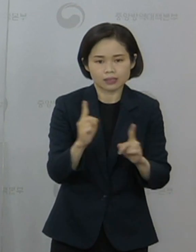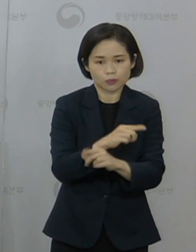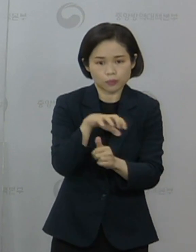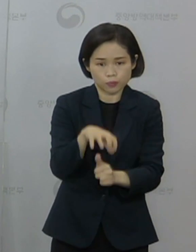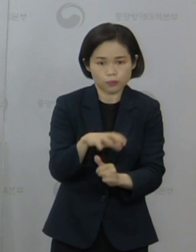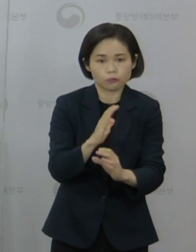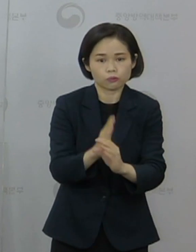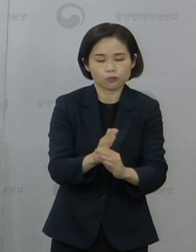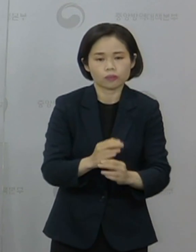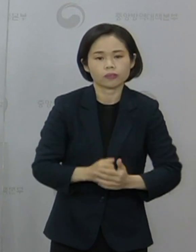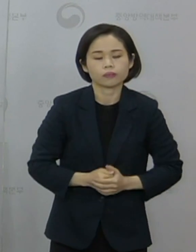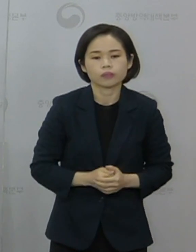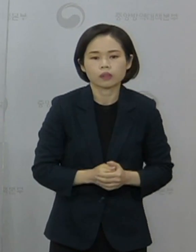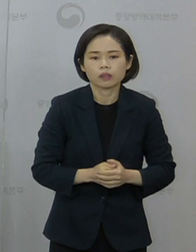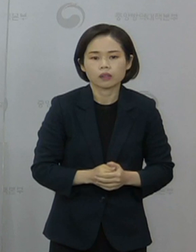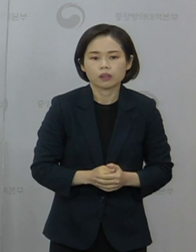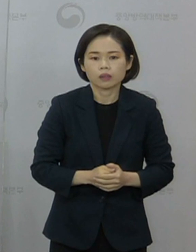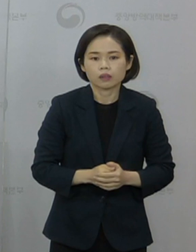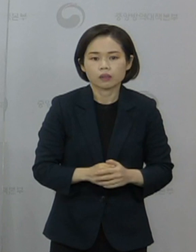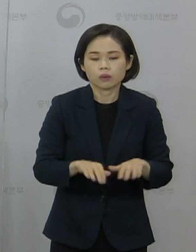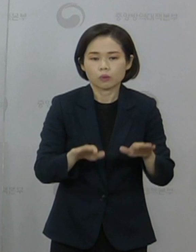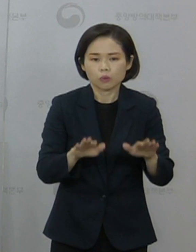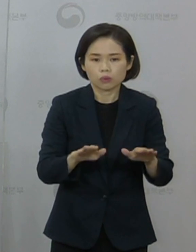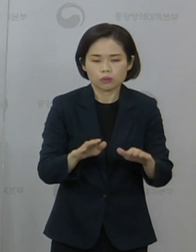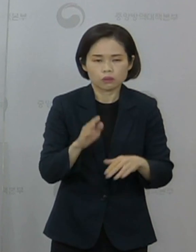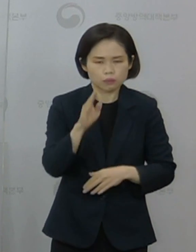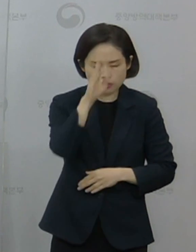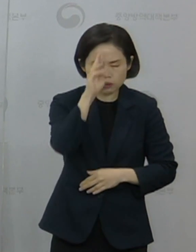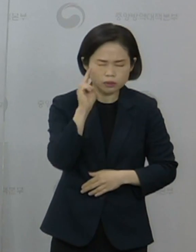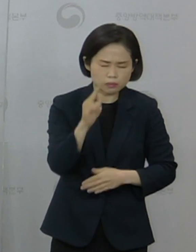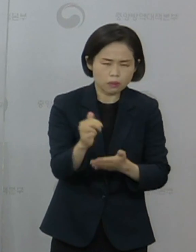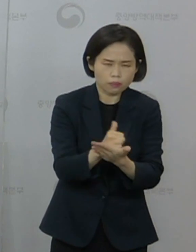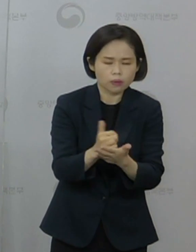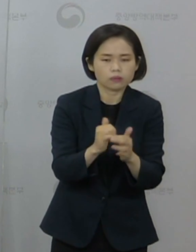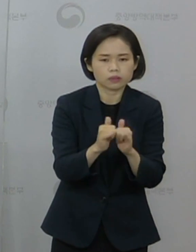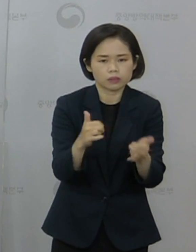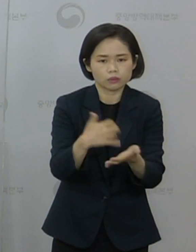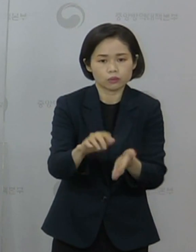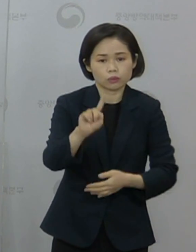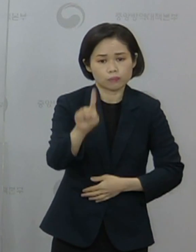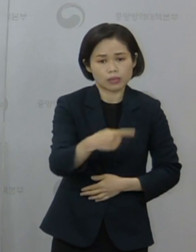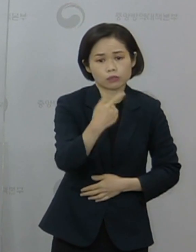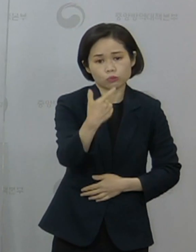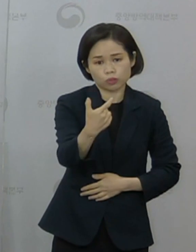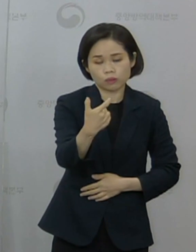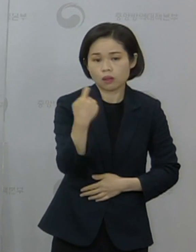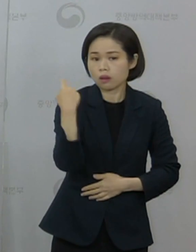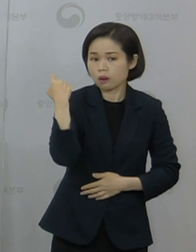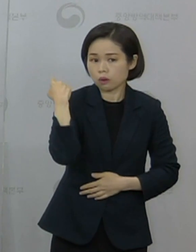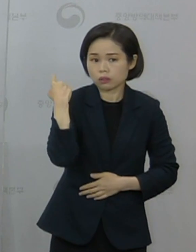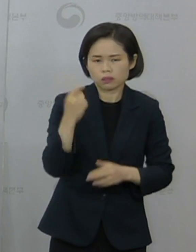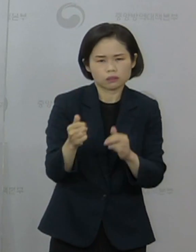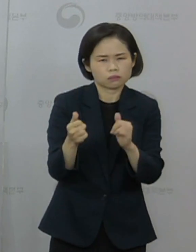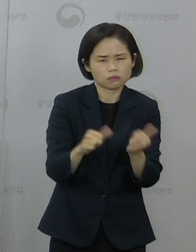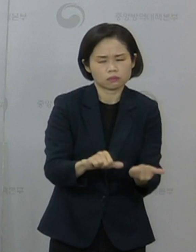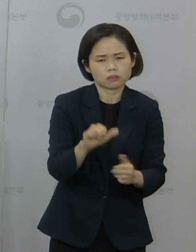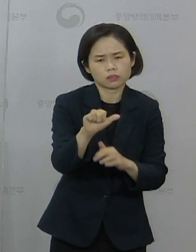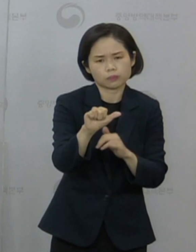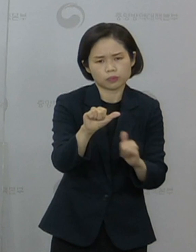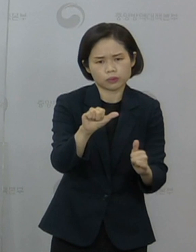이십니다 오늘 기준으로 위 중증 환자는 160 명이고 어디는 5분이 안타깝게